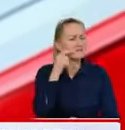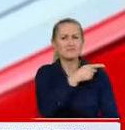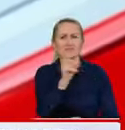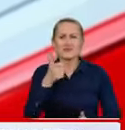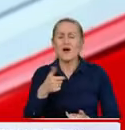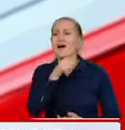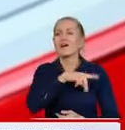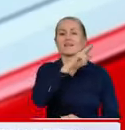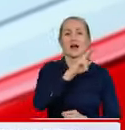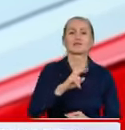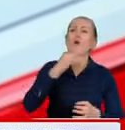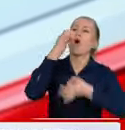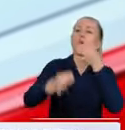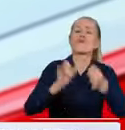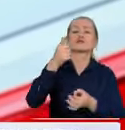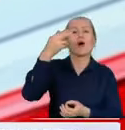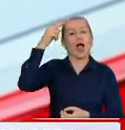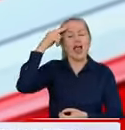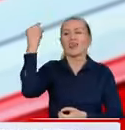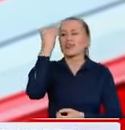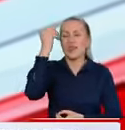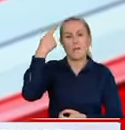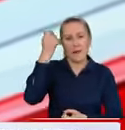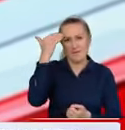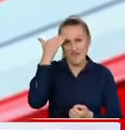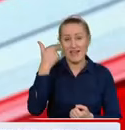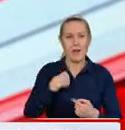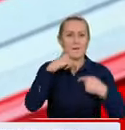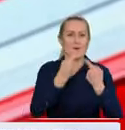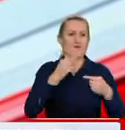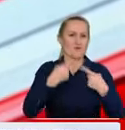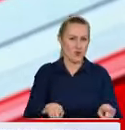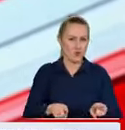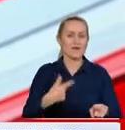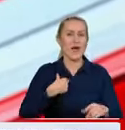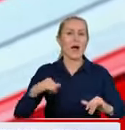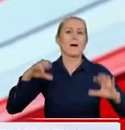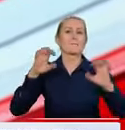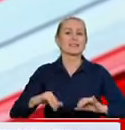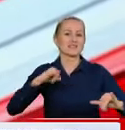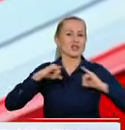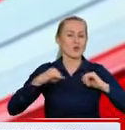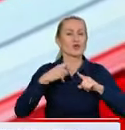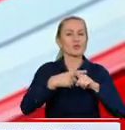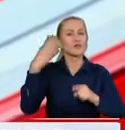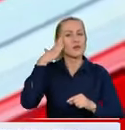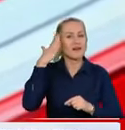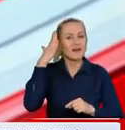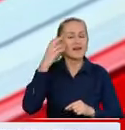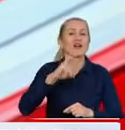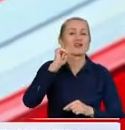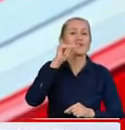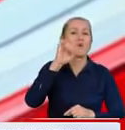nauczonymi frazesami. Powiem krótko. Jestem dzisiaj prezesem zarządu spółdzielni mieszkaniowej imienia Hipolita Cegielskiego w